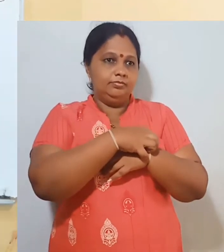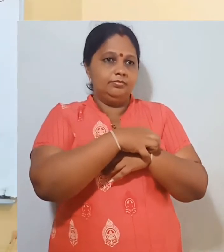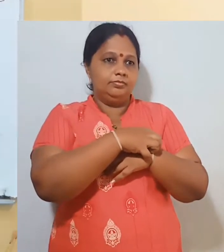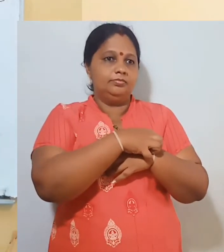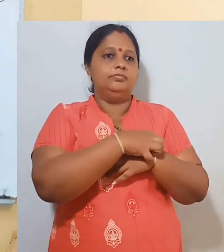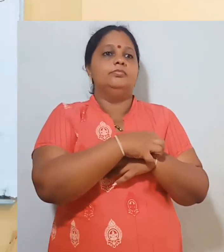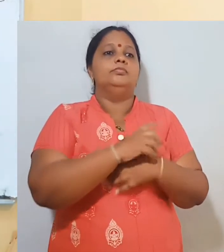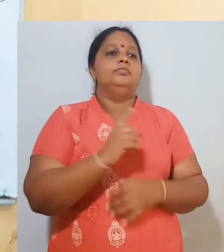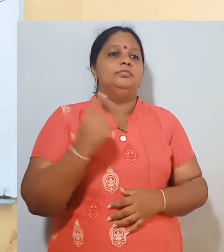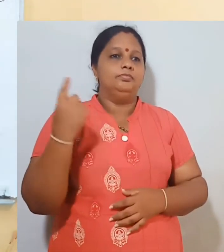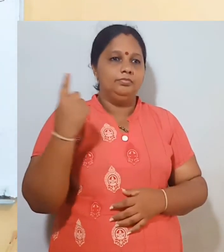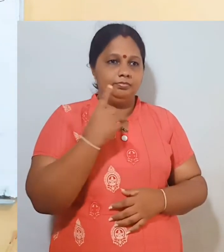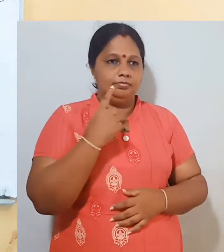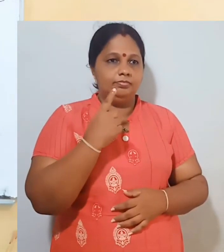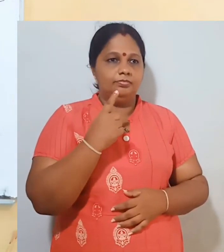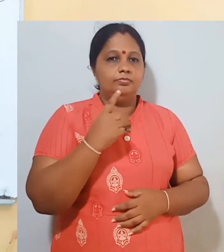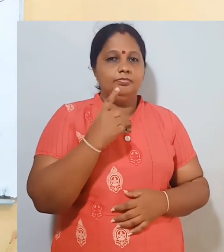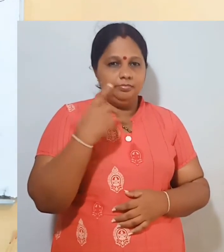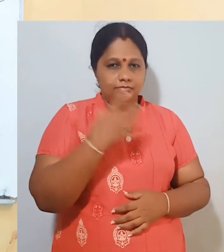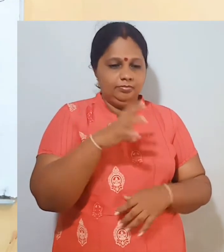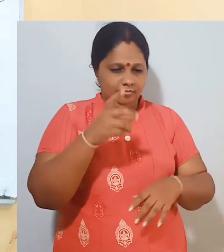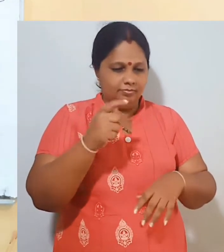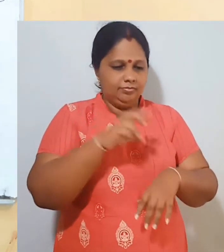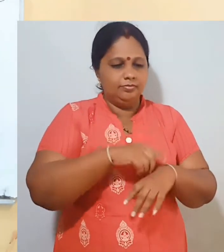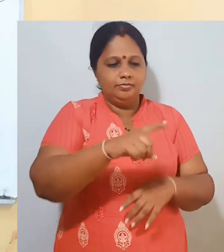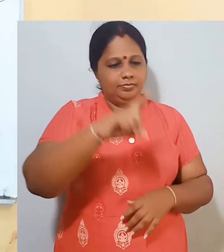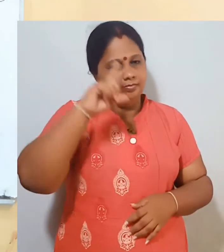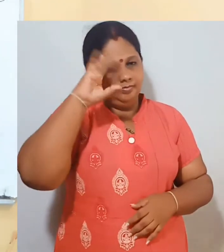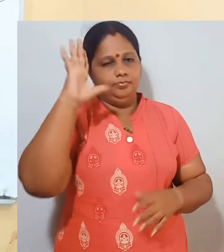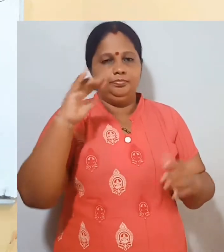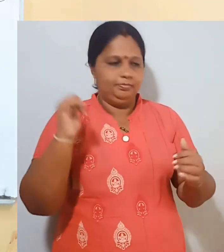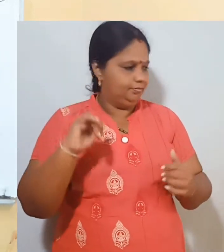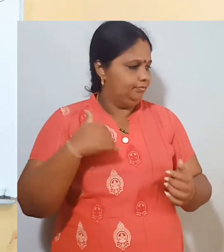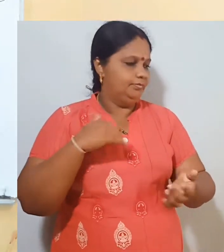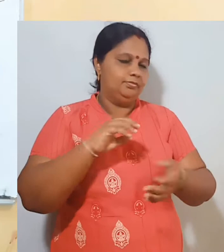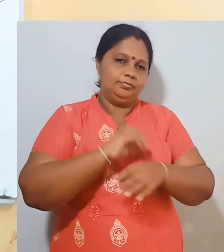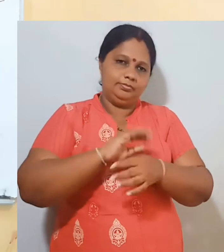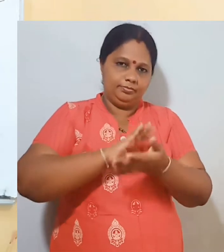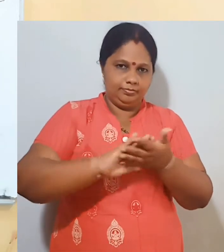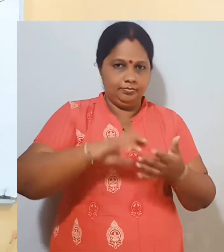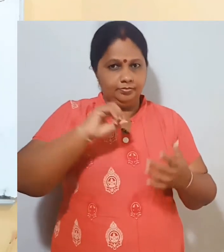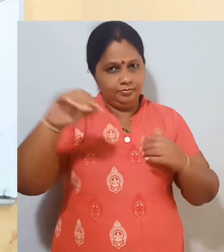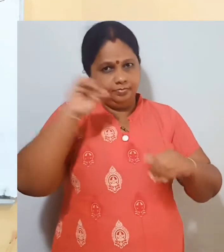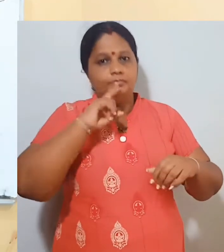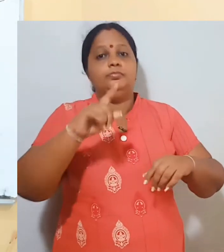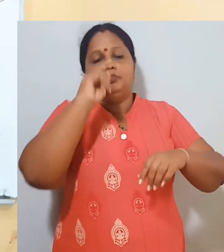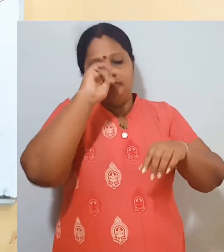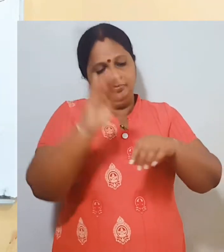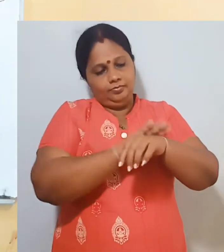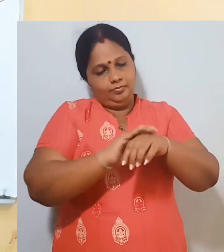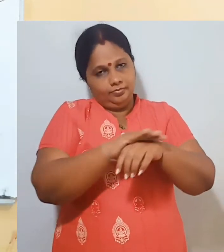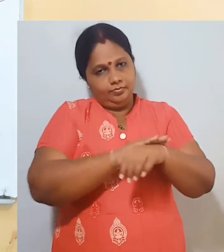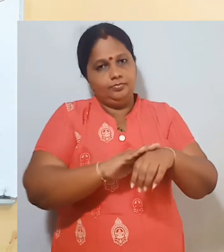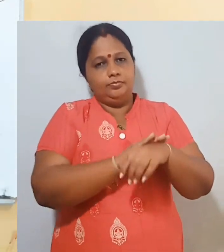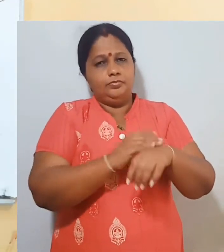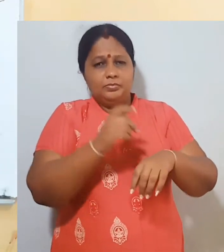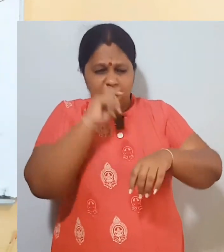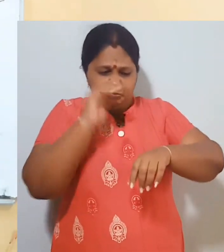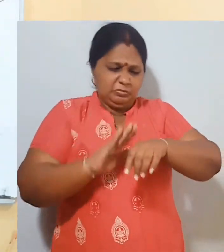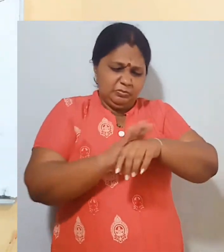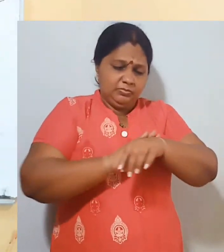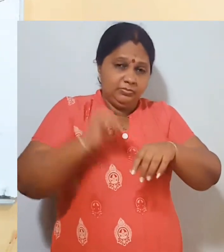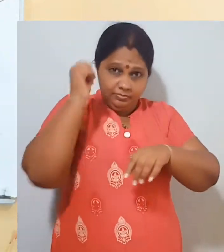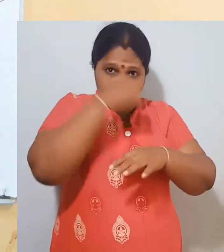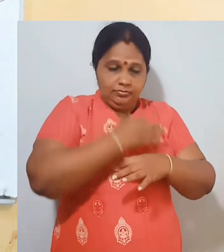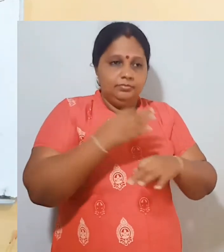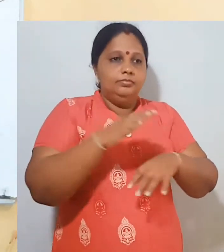அதுக்கும் முதலாவது தைரியப்படுத்துங்க. அடுத்தது அந்த இடத்துல வடிவம் சோப் போட்டு கழுவுங்க, நல்லா சோப் போட்டு கழுவுங்க. ரைட்? இந்த